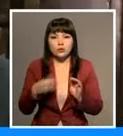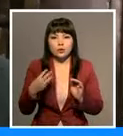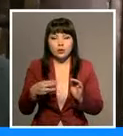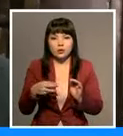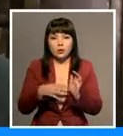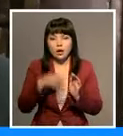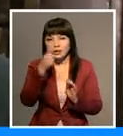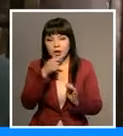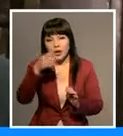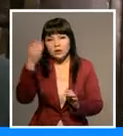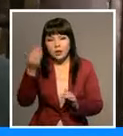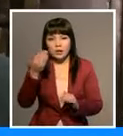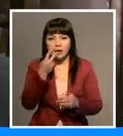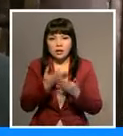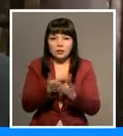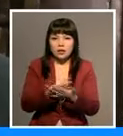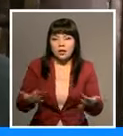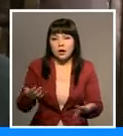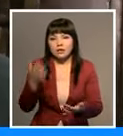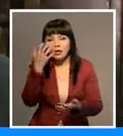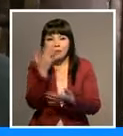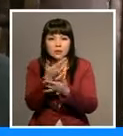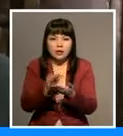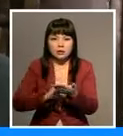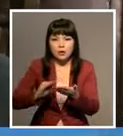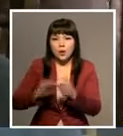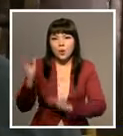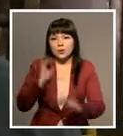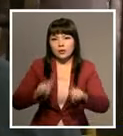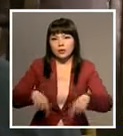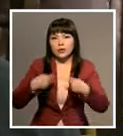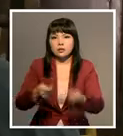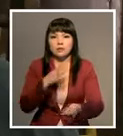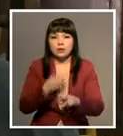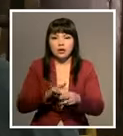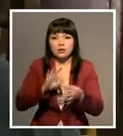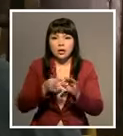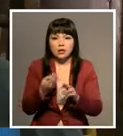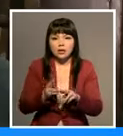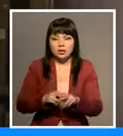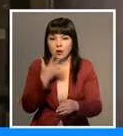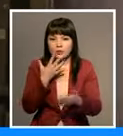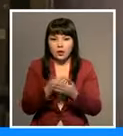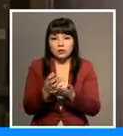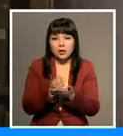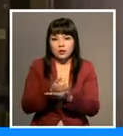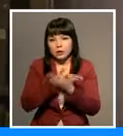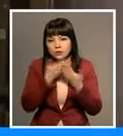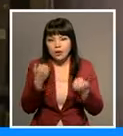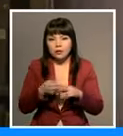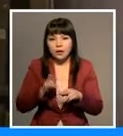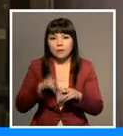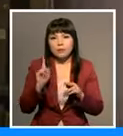жылдан бастап түрік, араб, парсы тілдеріндегі бірнеше қолжазбаларды университетке сыйға тартқан. Олардың түпнұсқасы өкінішке орай бізде сақталмады.